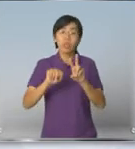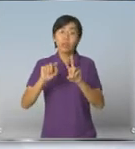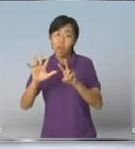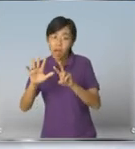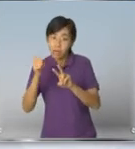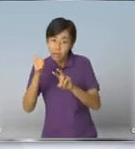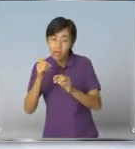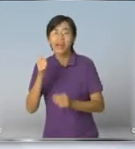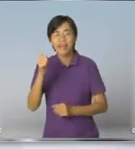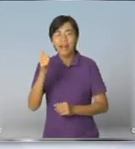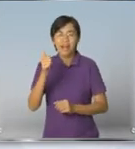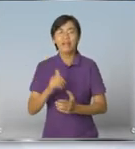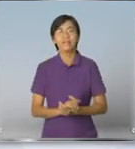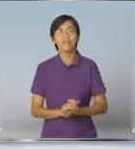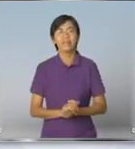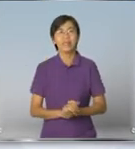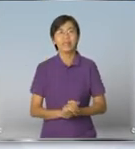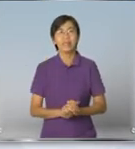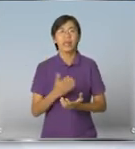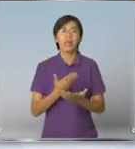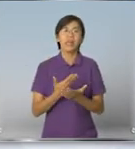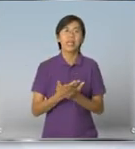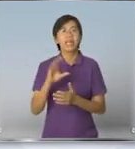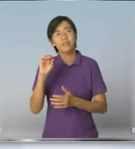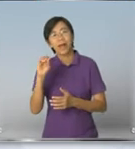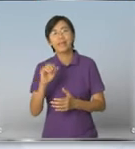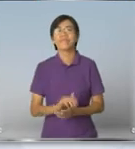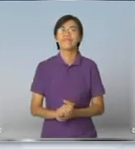นี้ได้ ไ หมฮะ น ะครับต่อราคากล่อง 50บาท